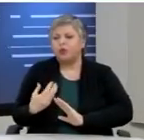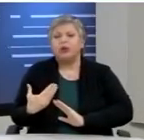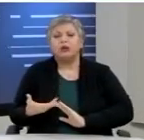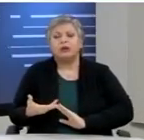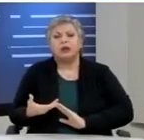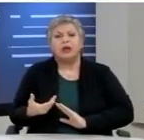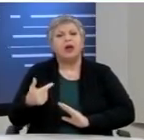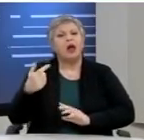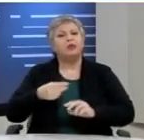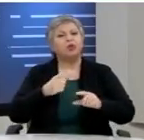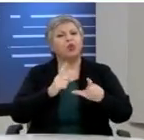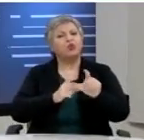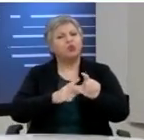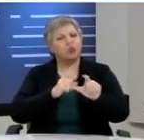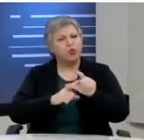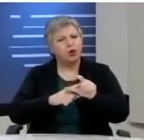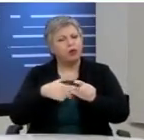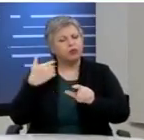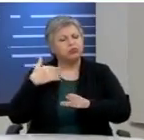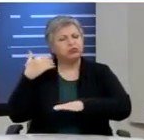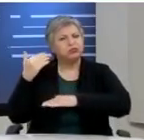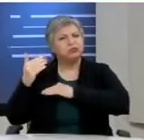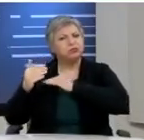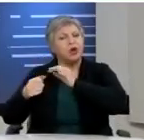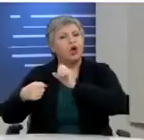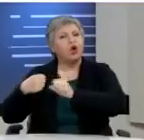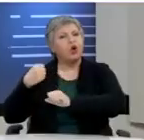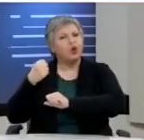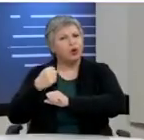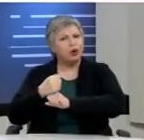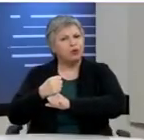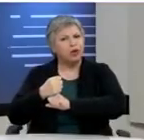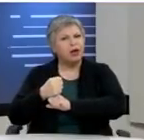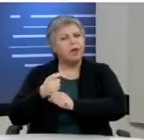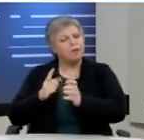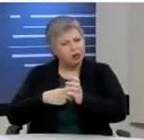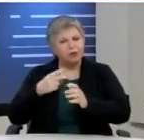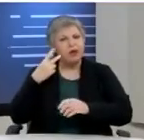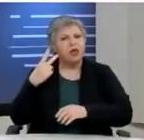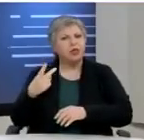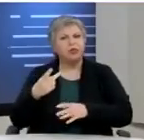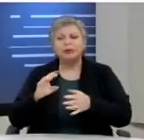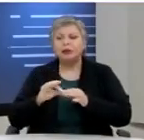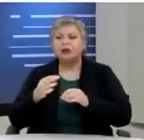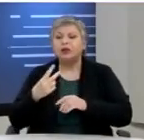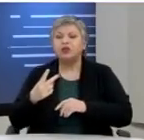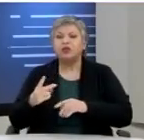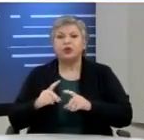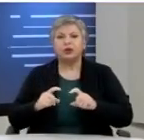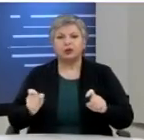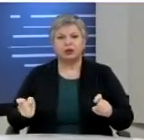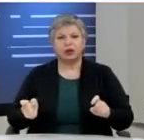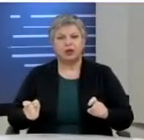την ιστορία, 100 χρόνια ιστορίας, νομίζω ότι σήμερα παίρνει μια θέση και